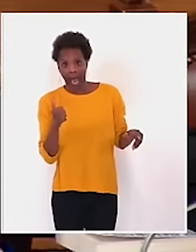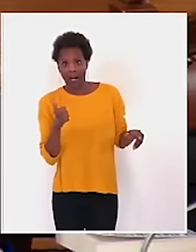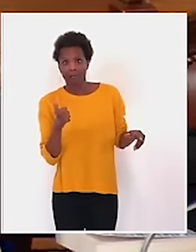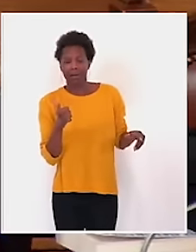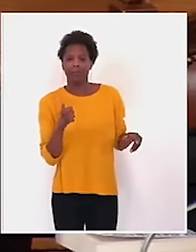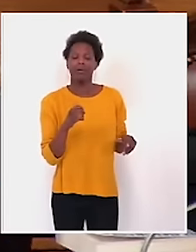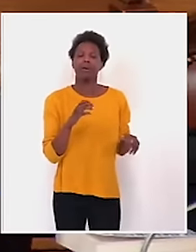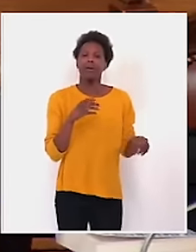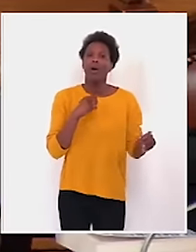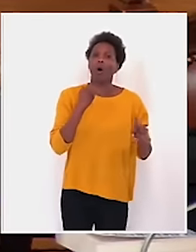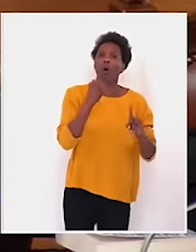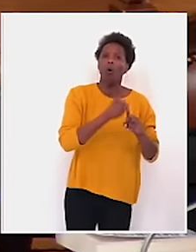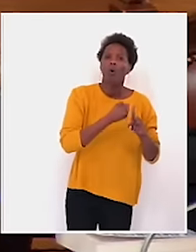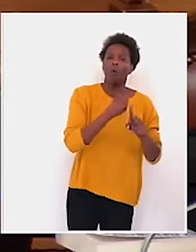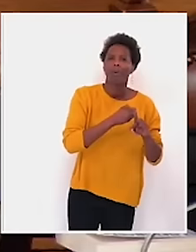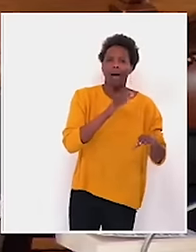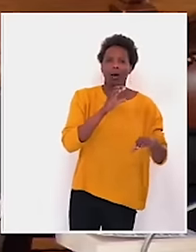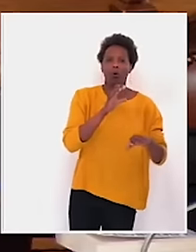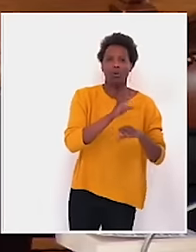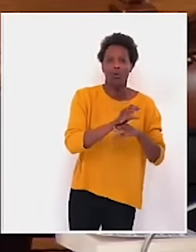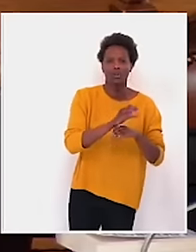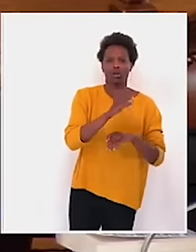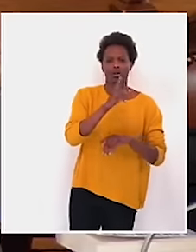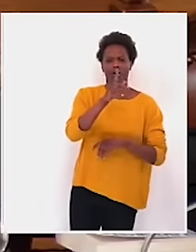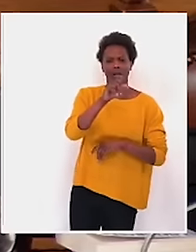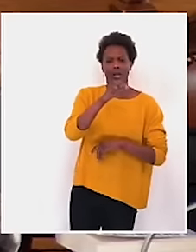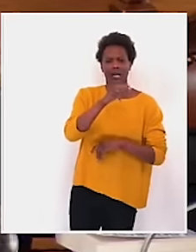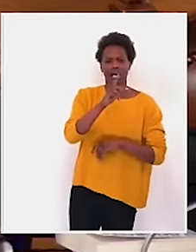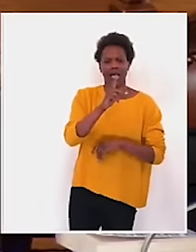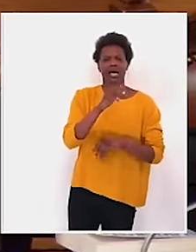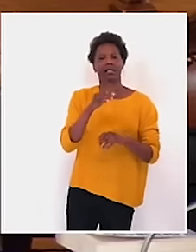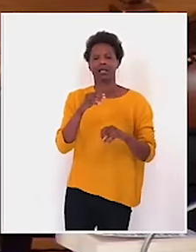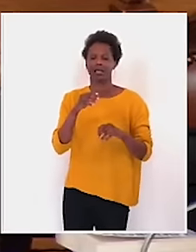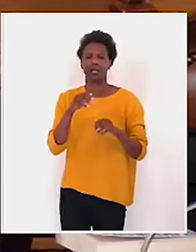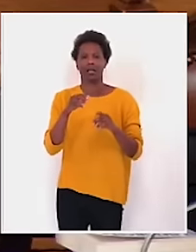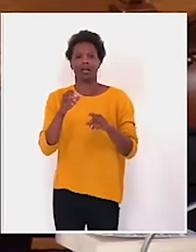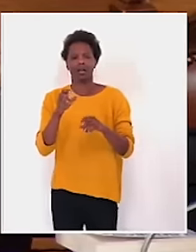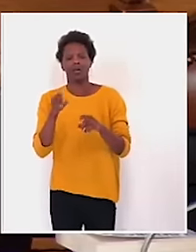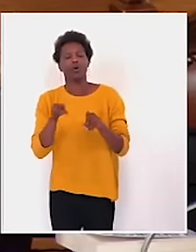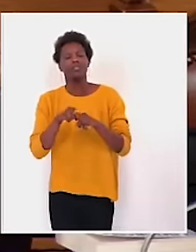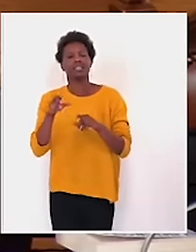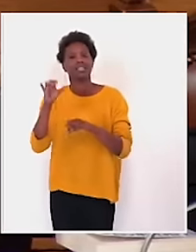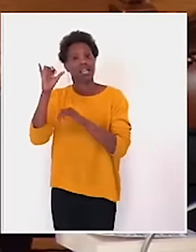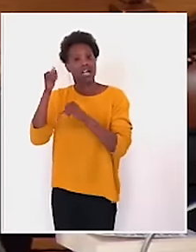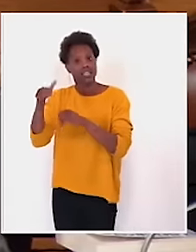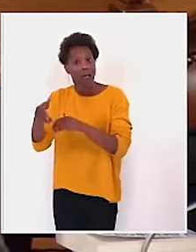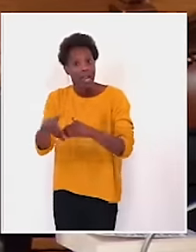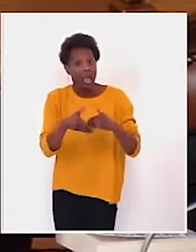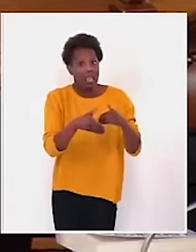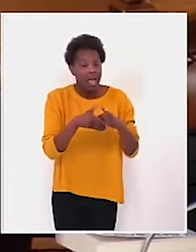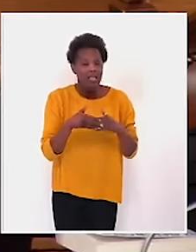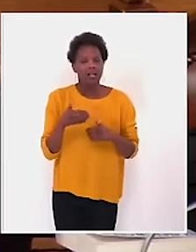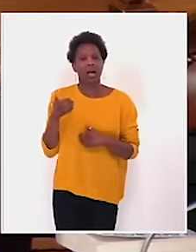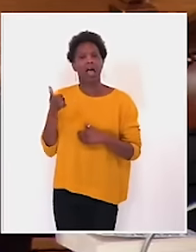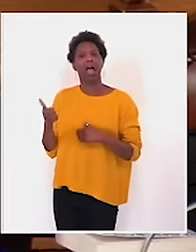Donc c'était une femme très très moderne et qui était traitée de terroriste à l'époque, hein, pour vous dire quand même. Et maintenant,